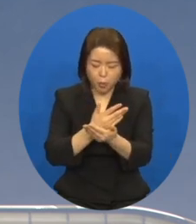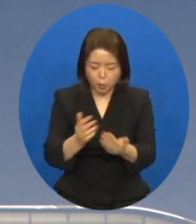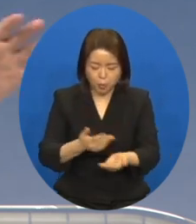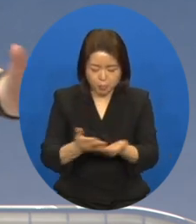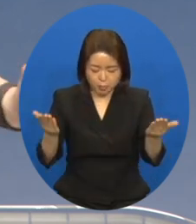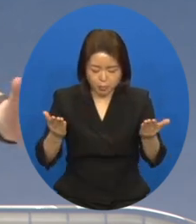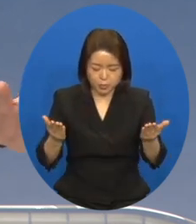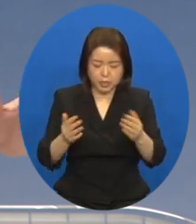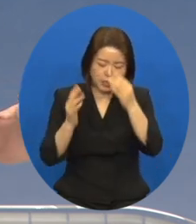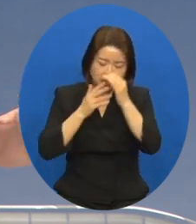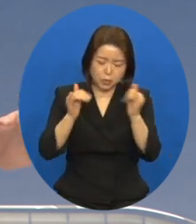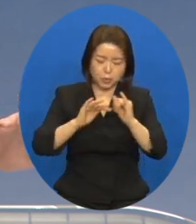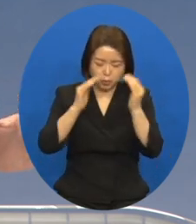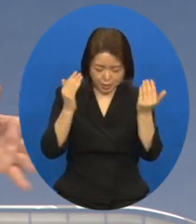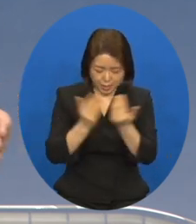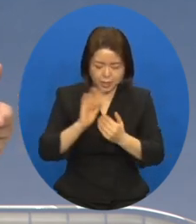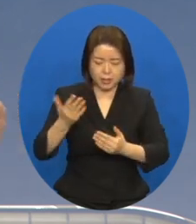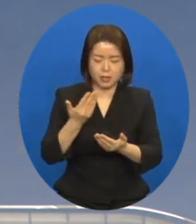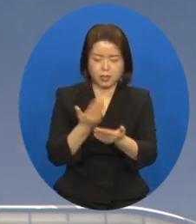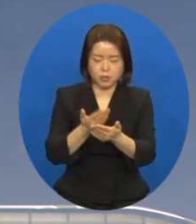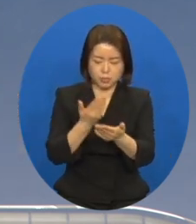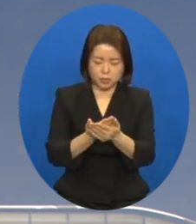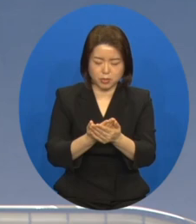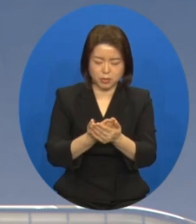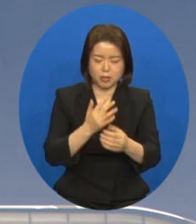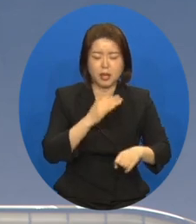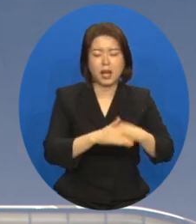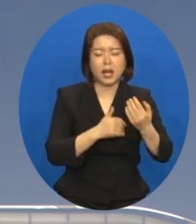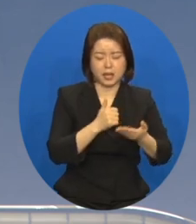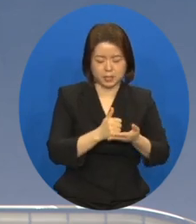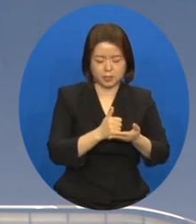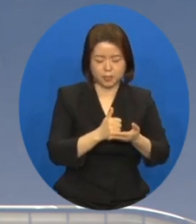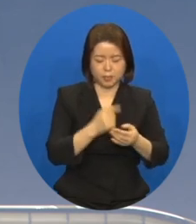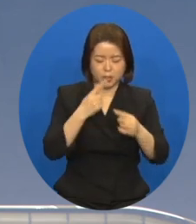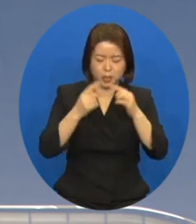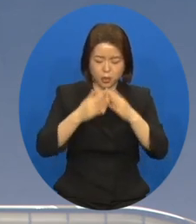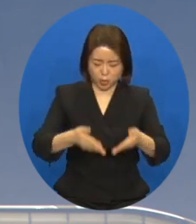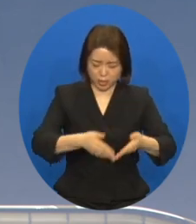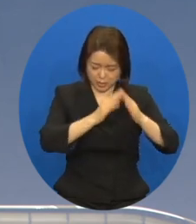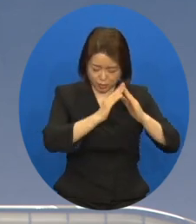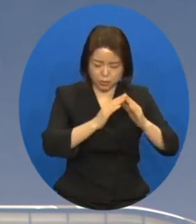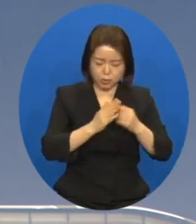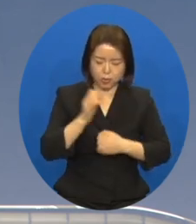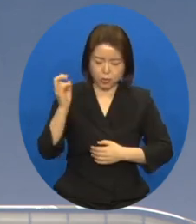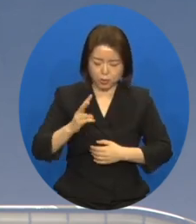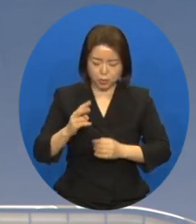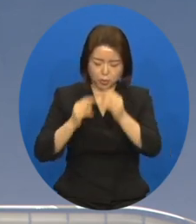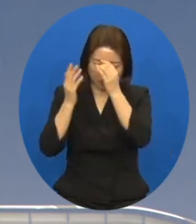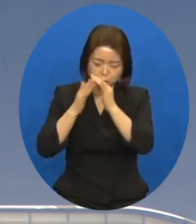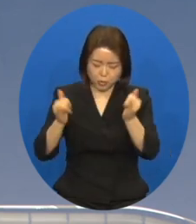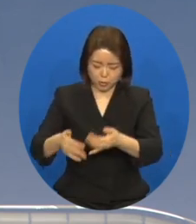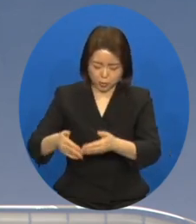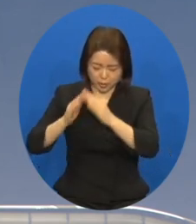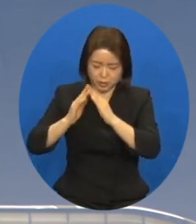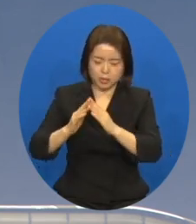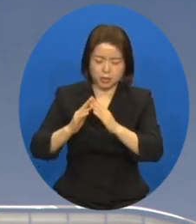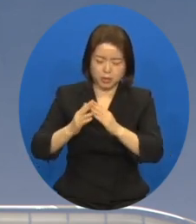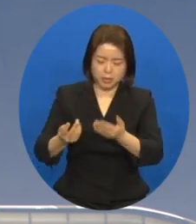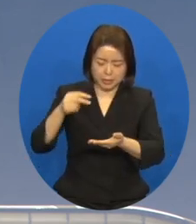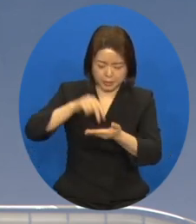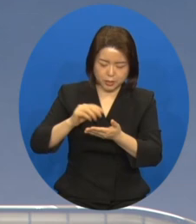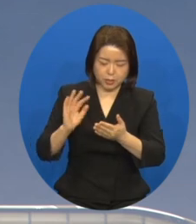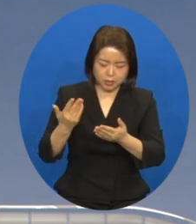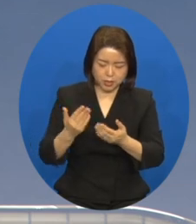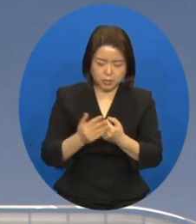성도들이 다 되게 하소서. 하나님, 교회를 세우시고 또 성도들을 일으키셔서